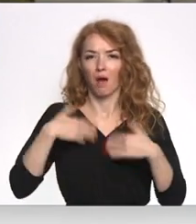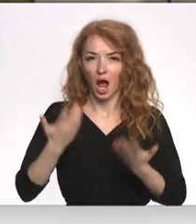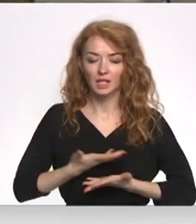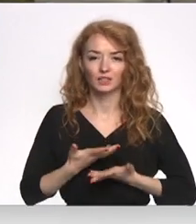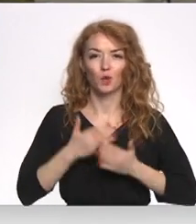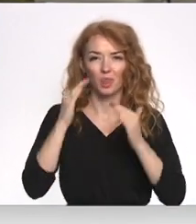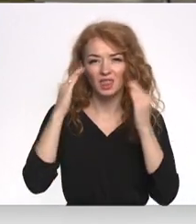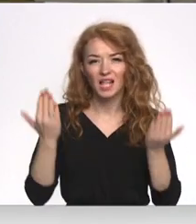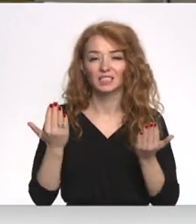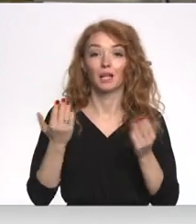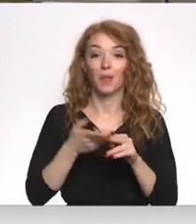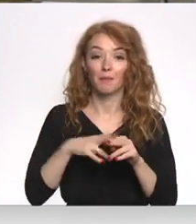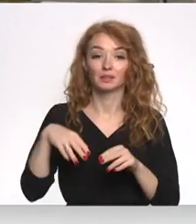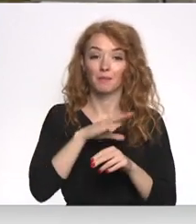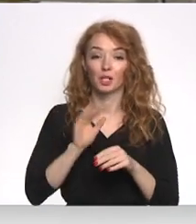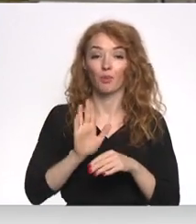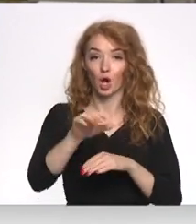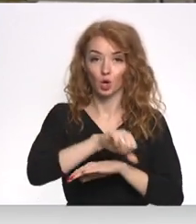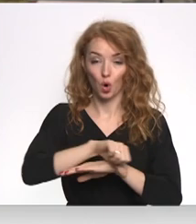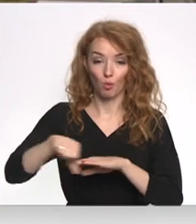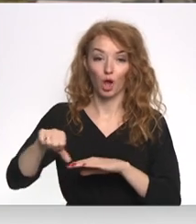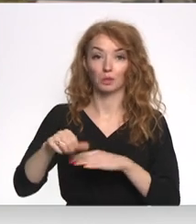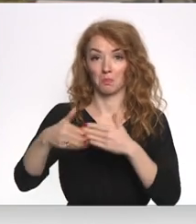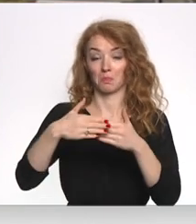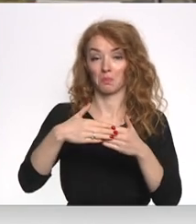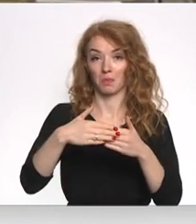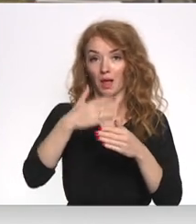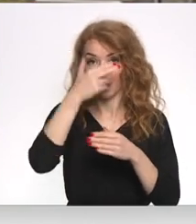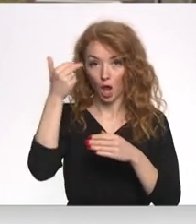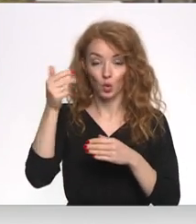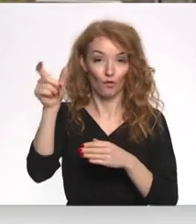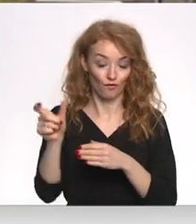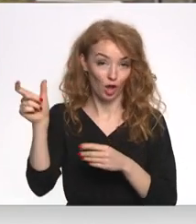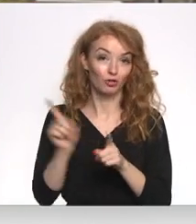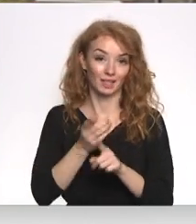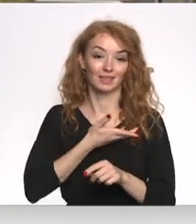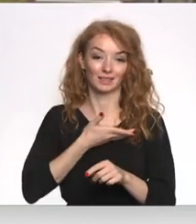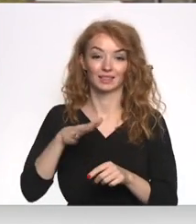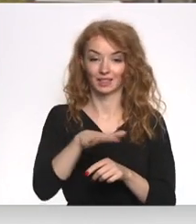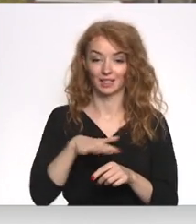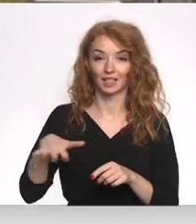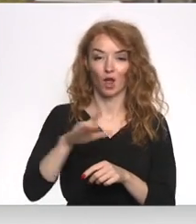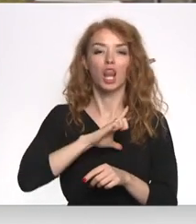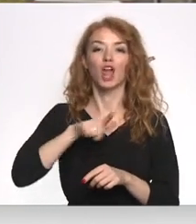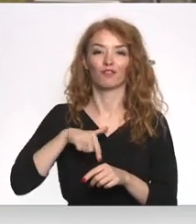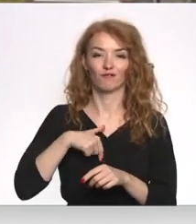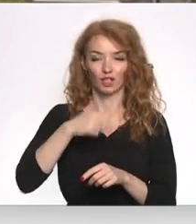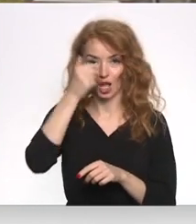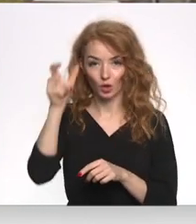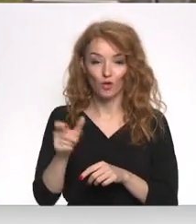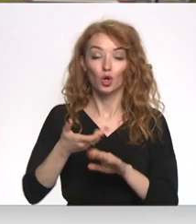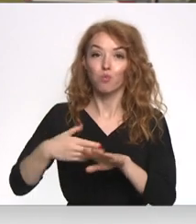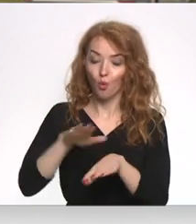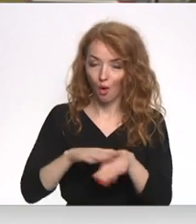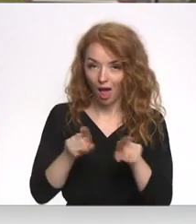ļoti daudz, kas tāpēc mēs te pierobežā, kur arī mums tepat ir Lietuva, tad daudz lietuvieši arī dzīvo, Latvijas lietuvieši un poļi mums